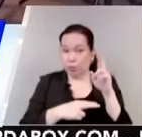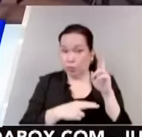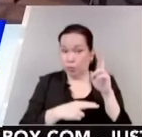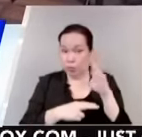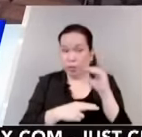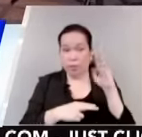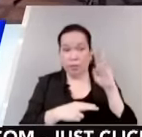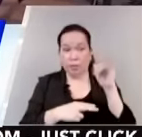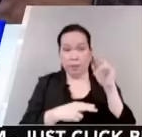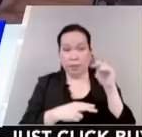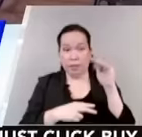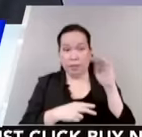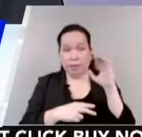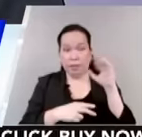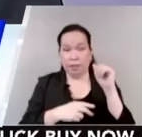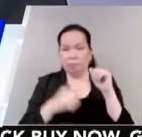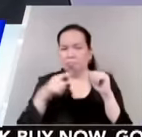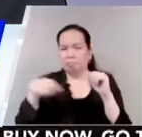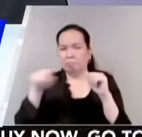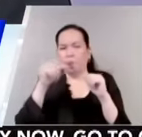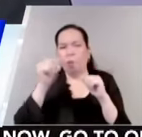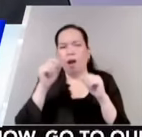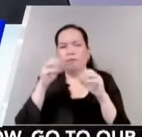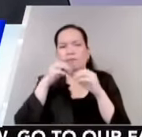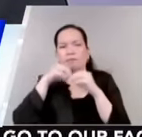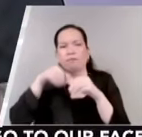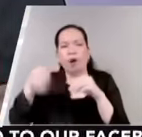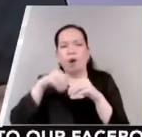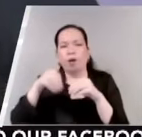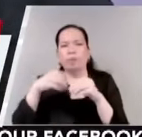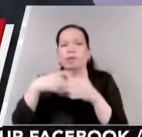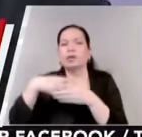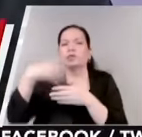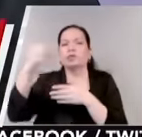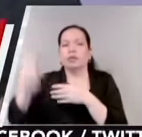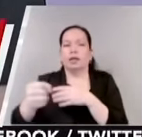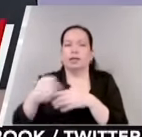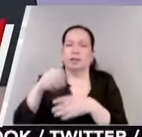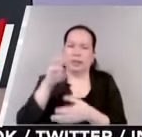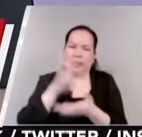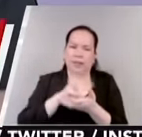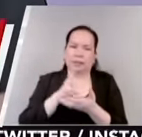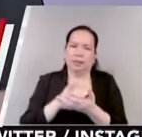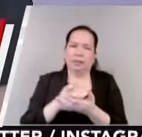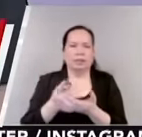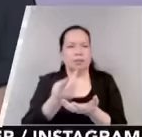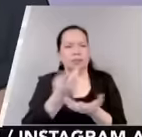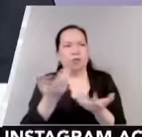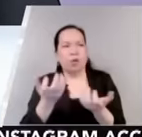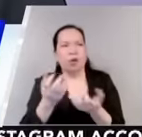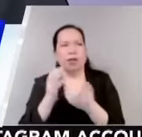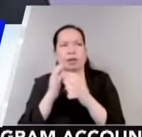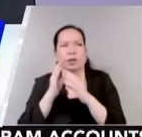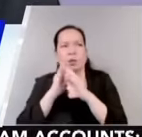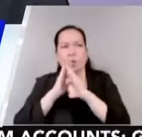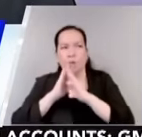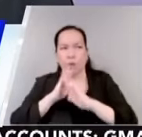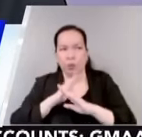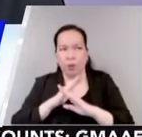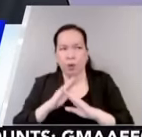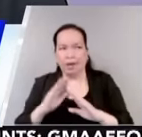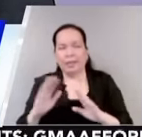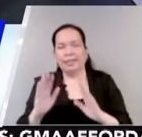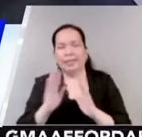town daw magre-relax. Mas gusto namin yung parang tahimik. Gusto namin ng marirelax kami,